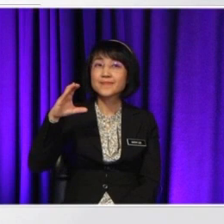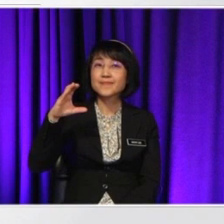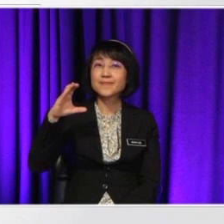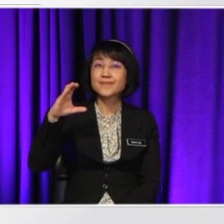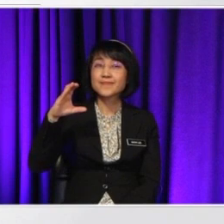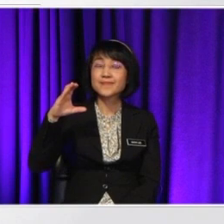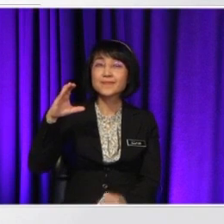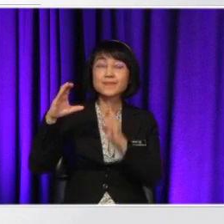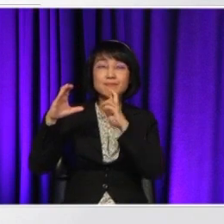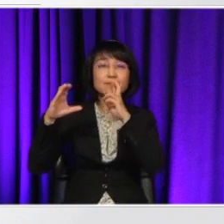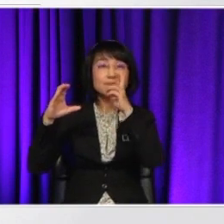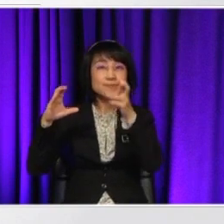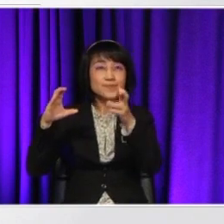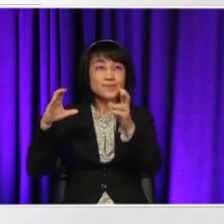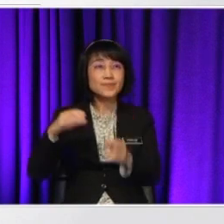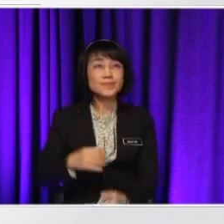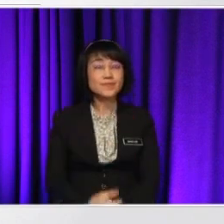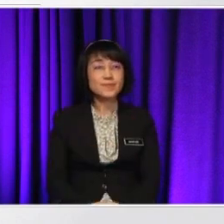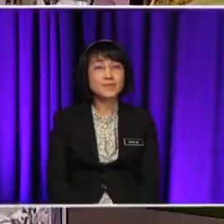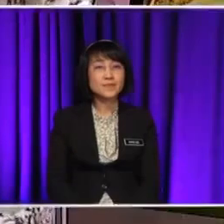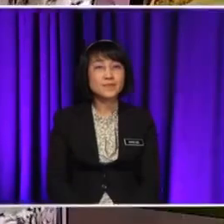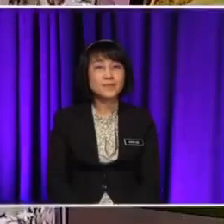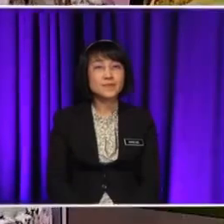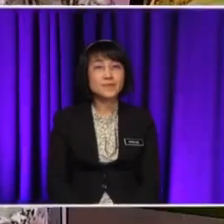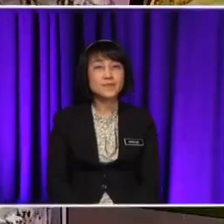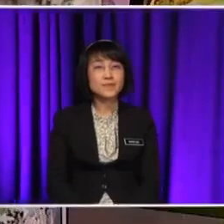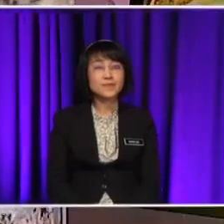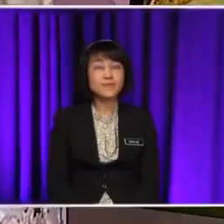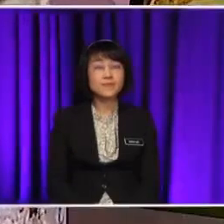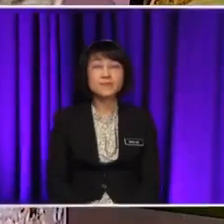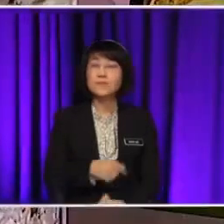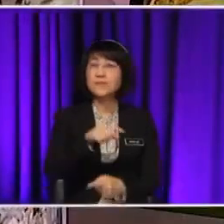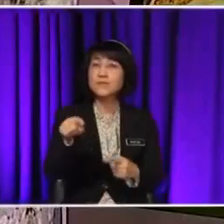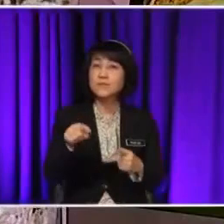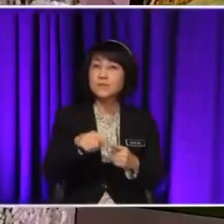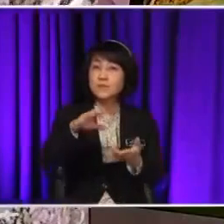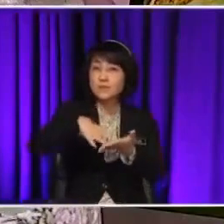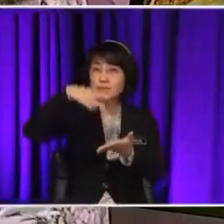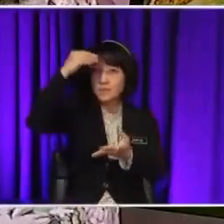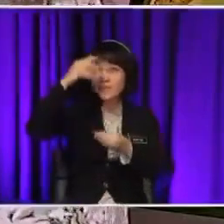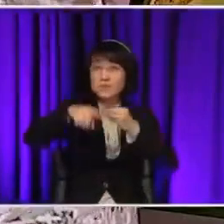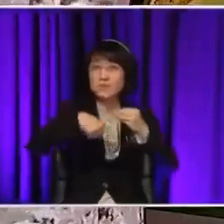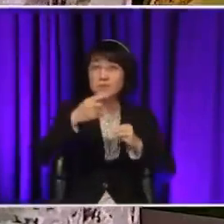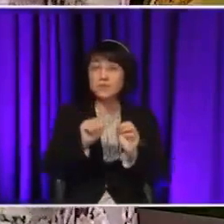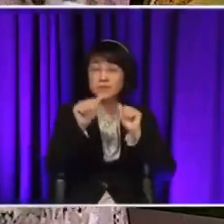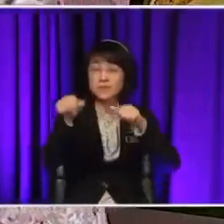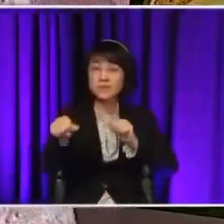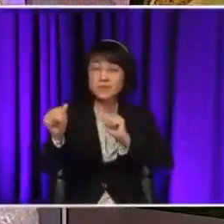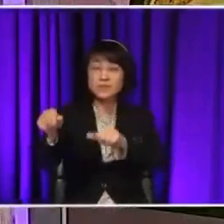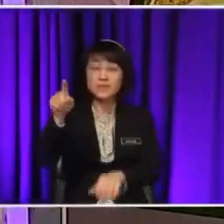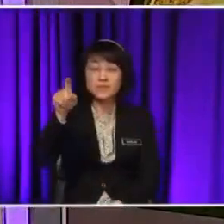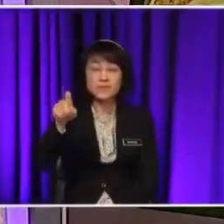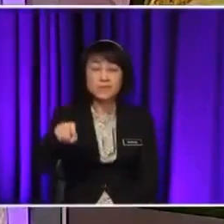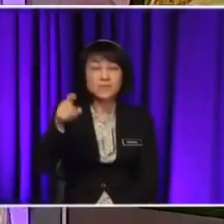Okey, realisme. Okey, tadi Fizi, cikgu ada terangkan apabila kita belajar tentang aliran-aliran, kita kena tahu maksud setiap